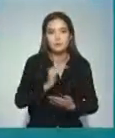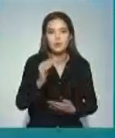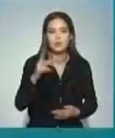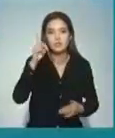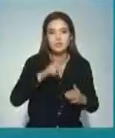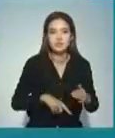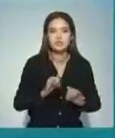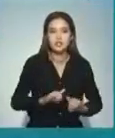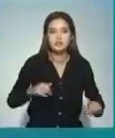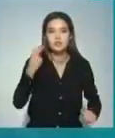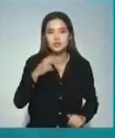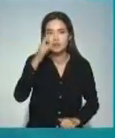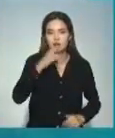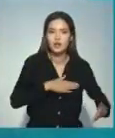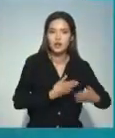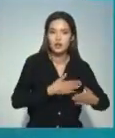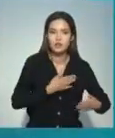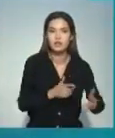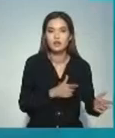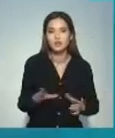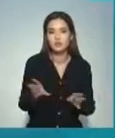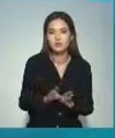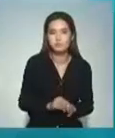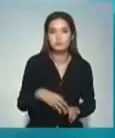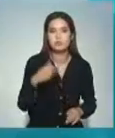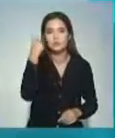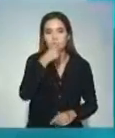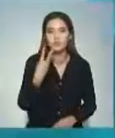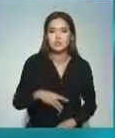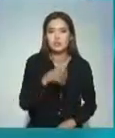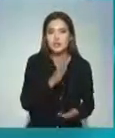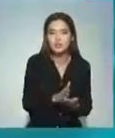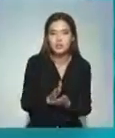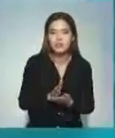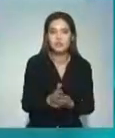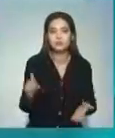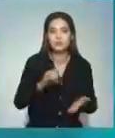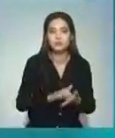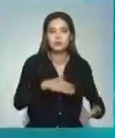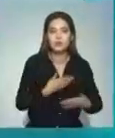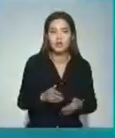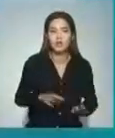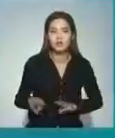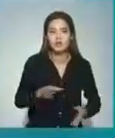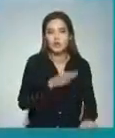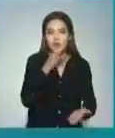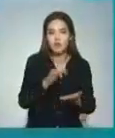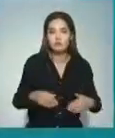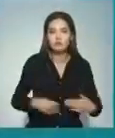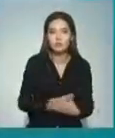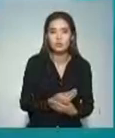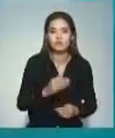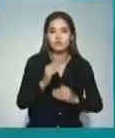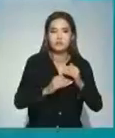развитию китайско-казахстанских отношений и готов вместе с вами в год 30-летия установления дипломатических отношений открыть новый этап